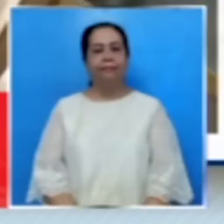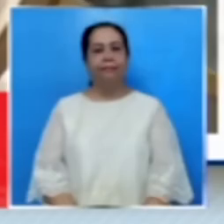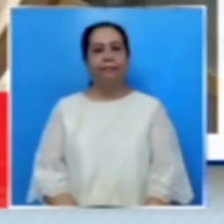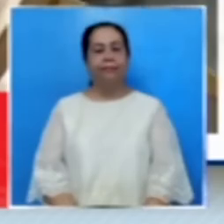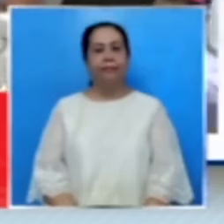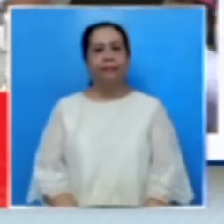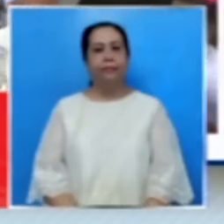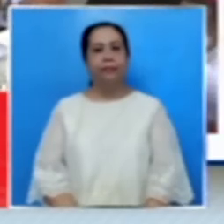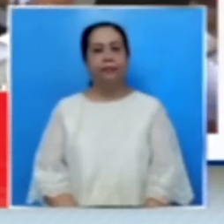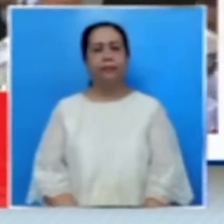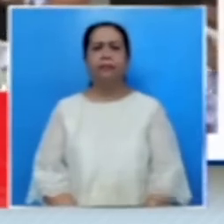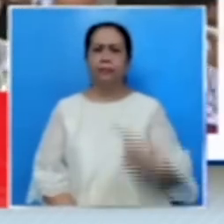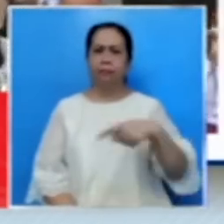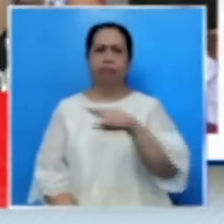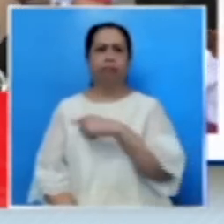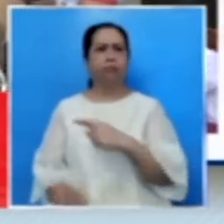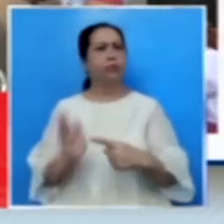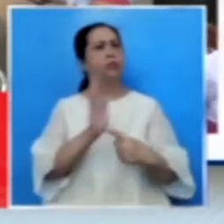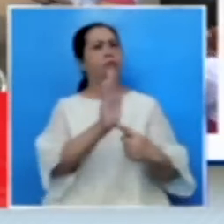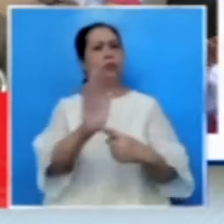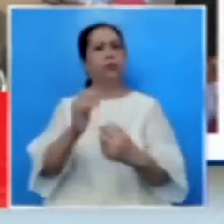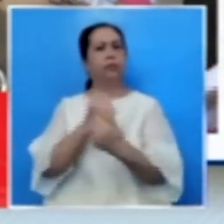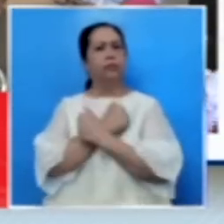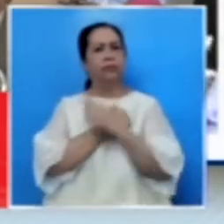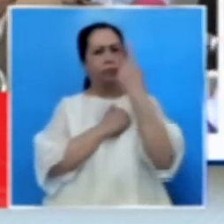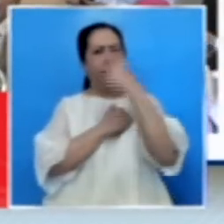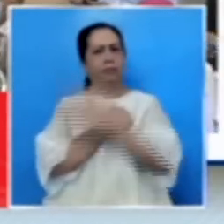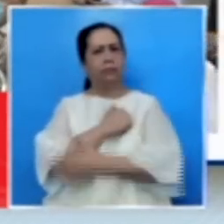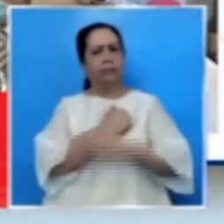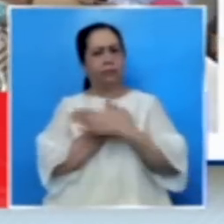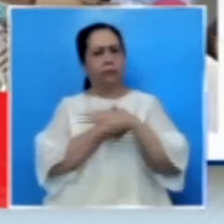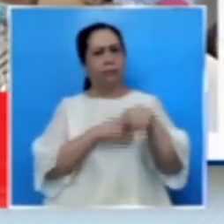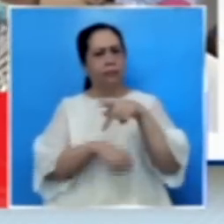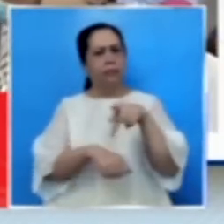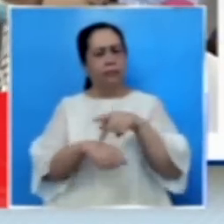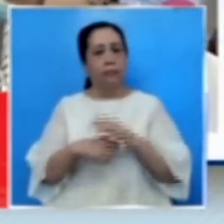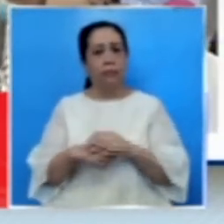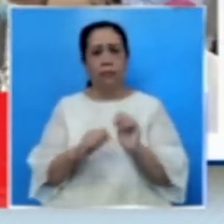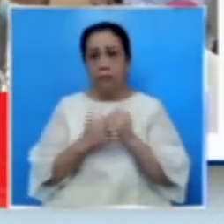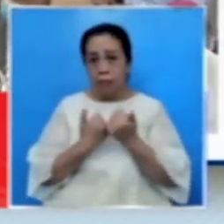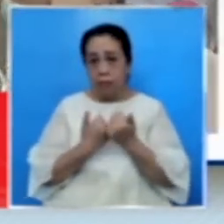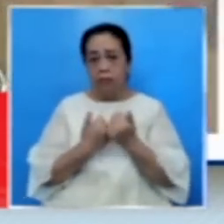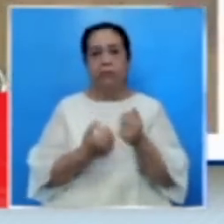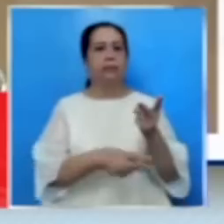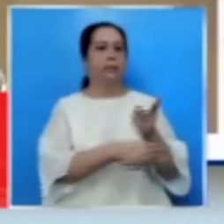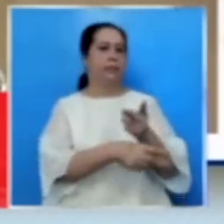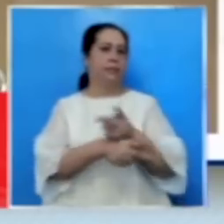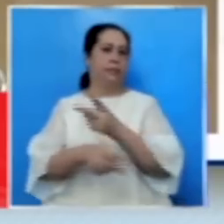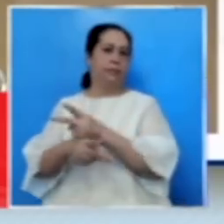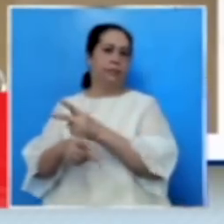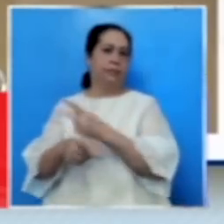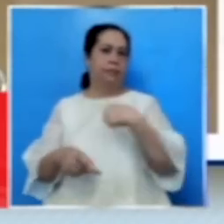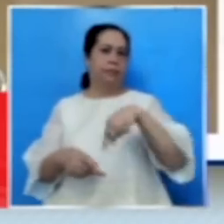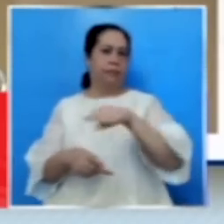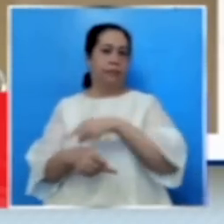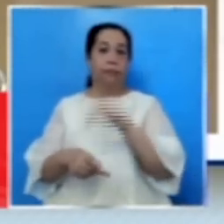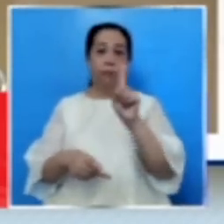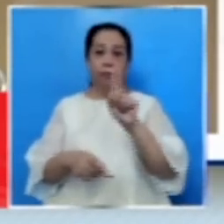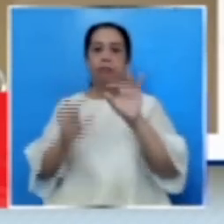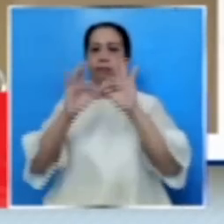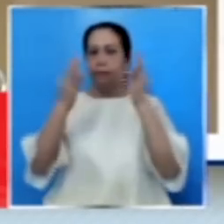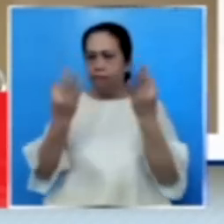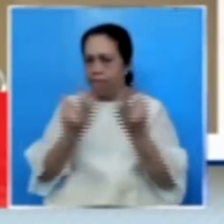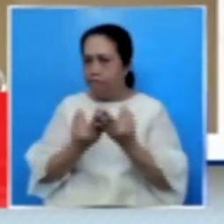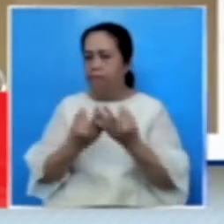Let us show our love for our country by taking care of our families